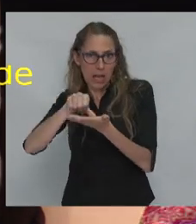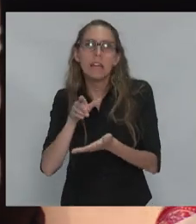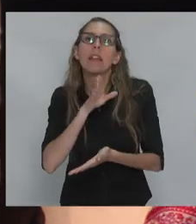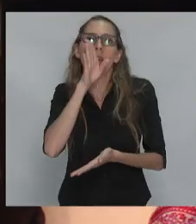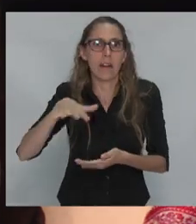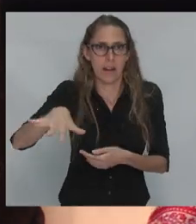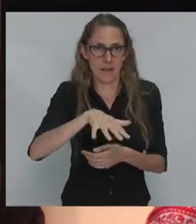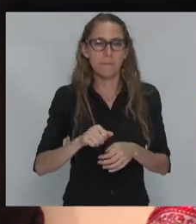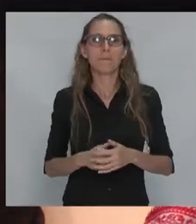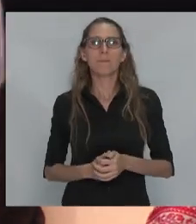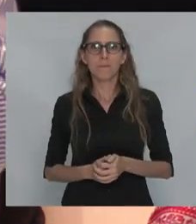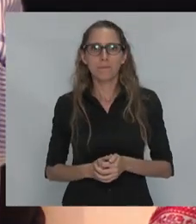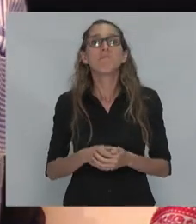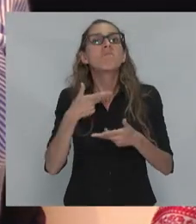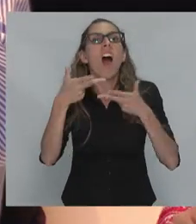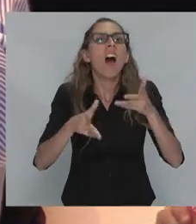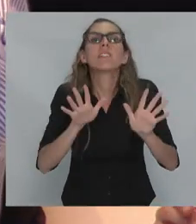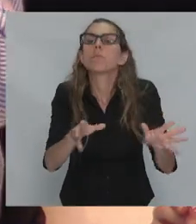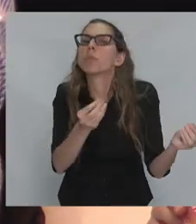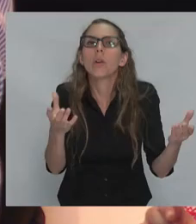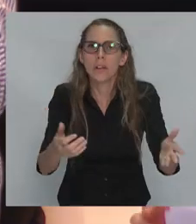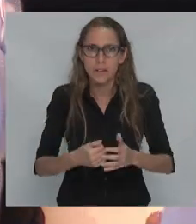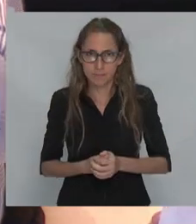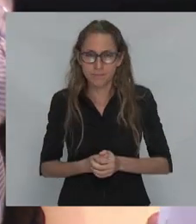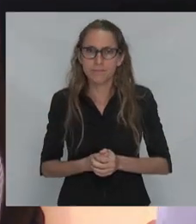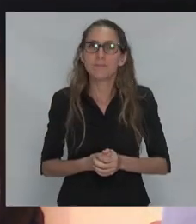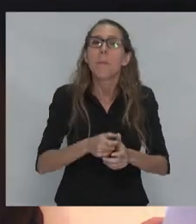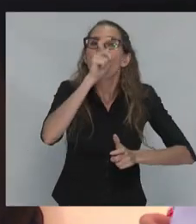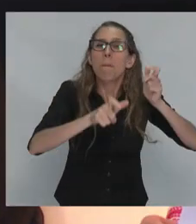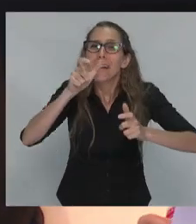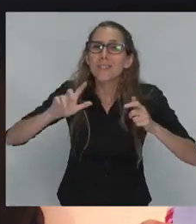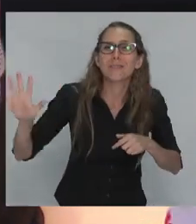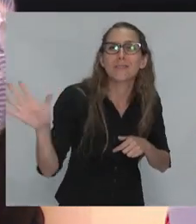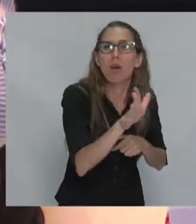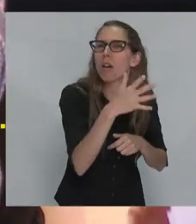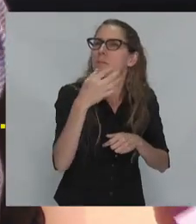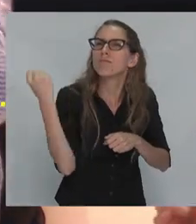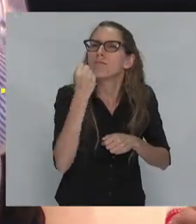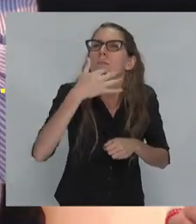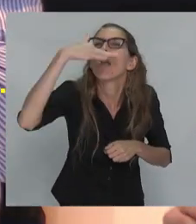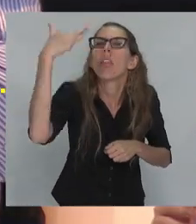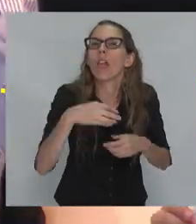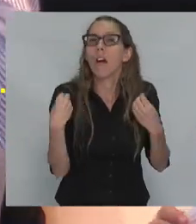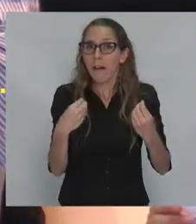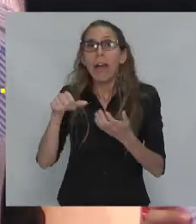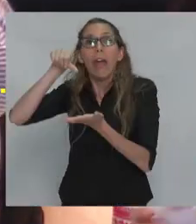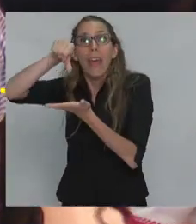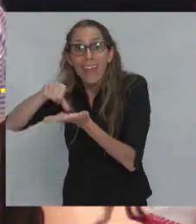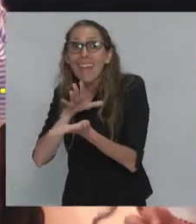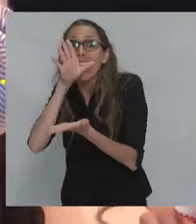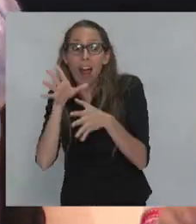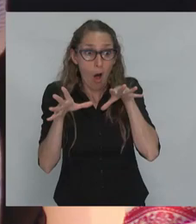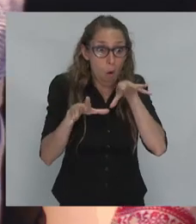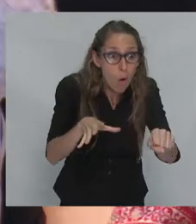faut, c'est que tout le monde comprenne qu'Israël, même quand il occupe, Israël est juste. Parce qu'Israël,